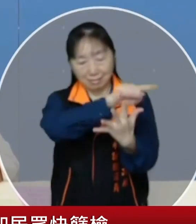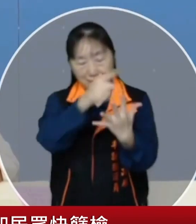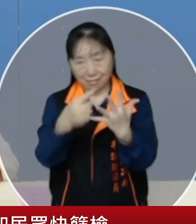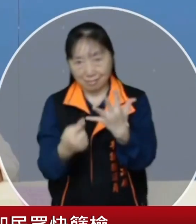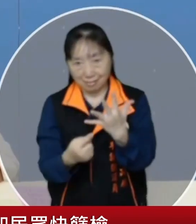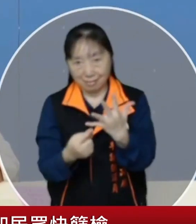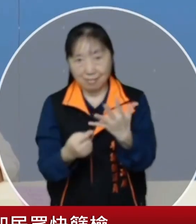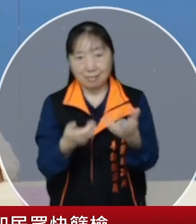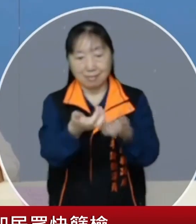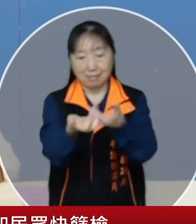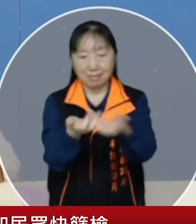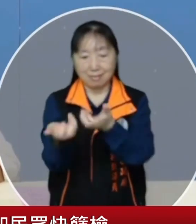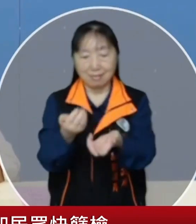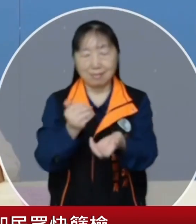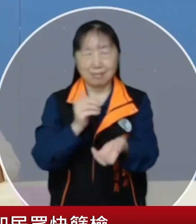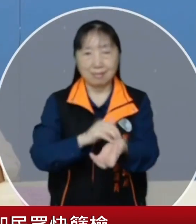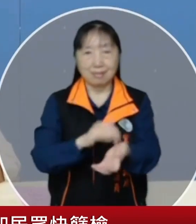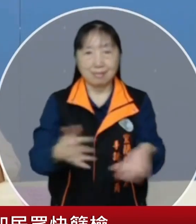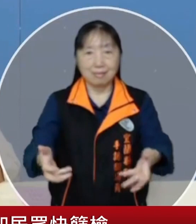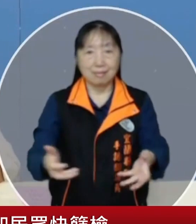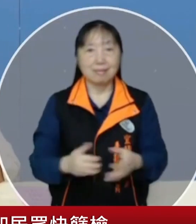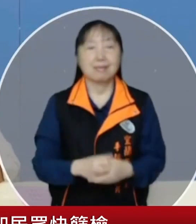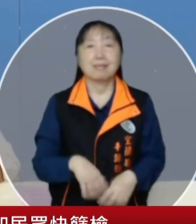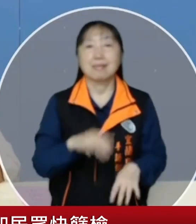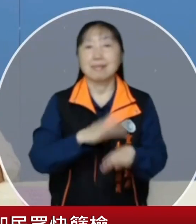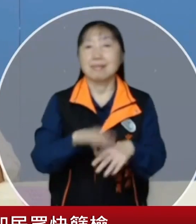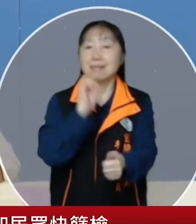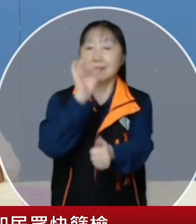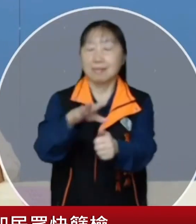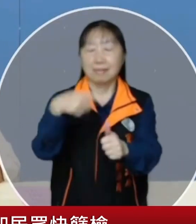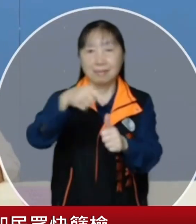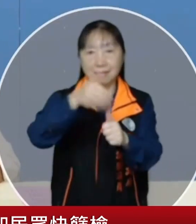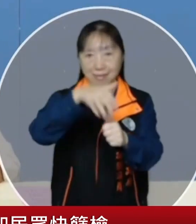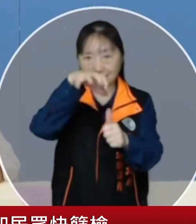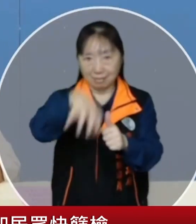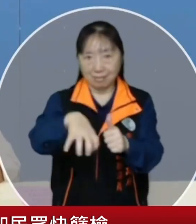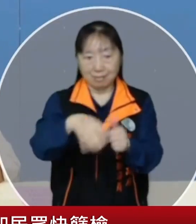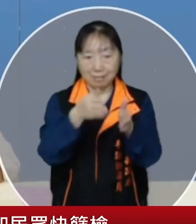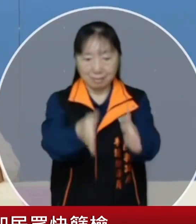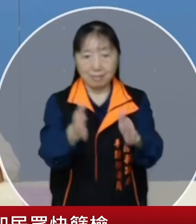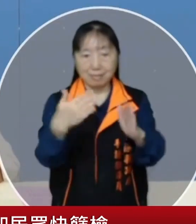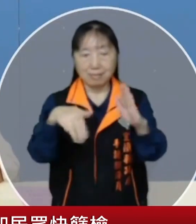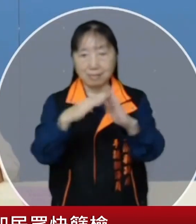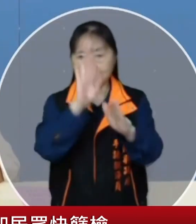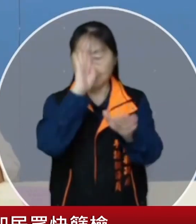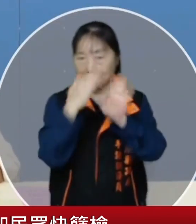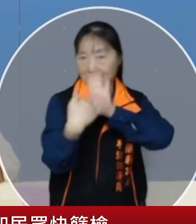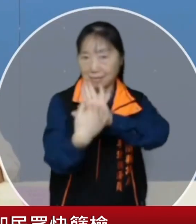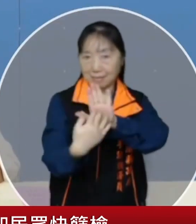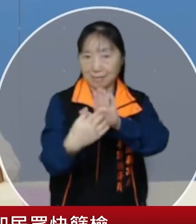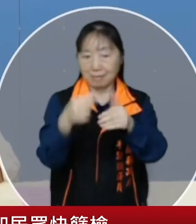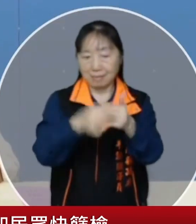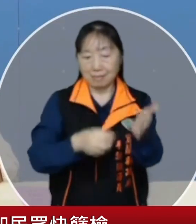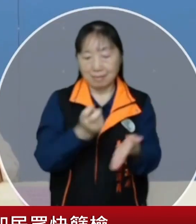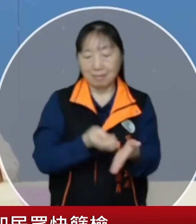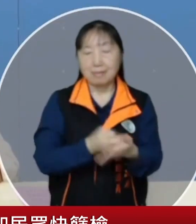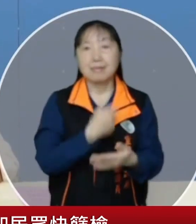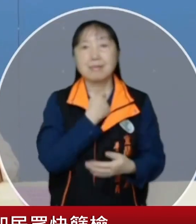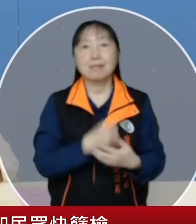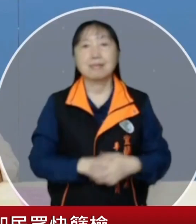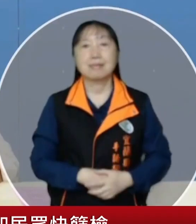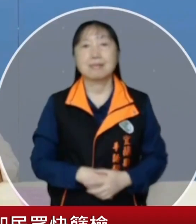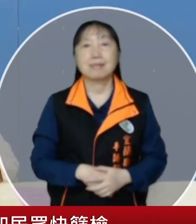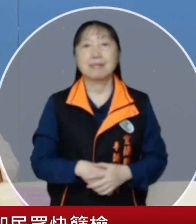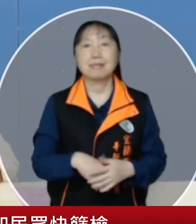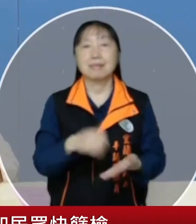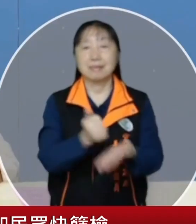置。我们也会要求教育处落实学校防疫的这个措施，请公